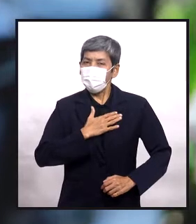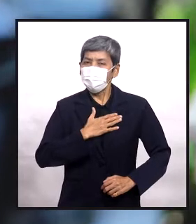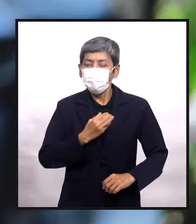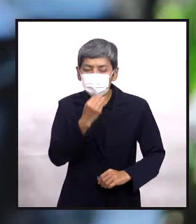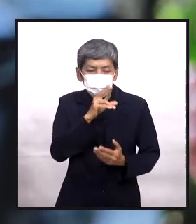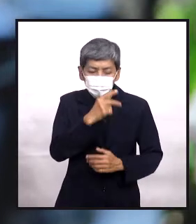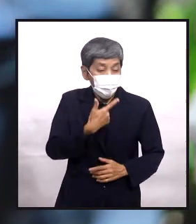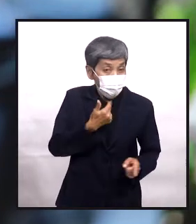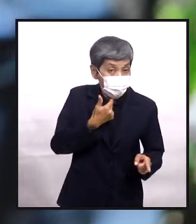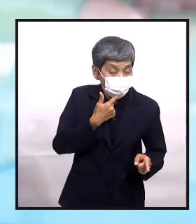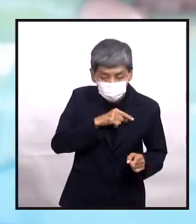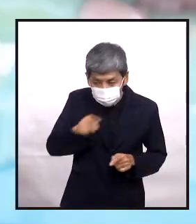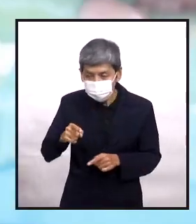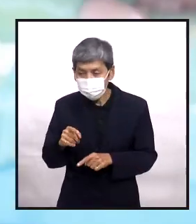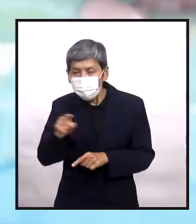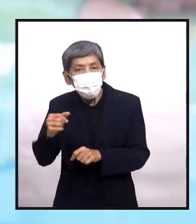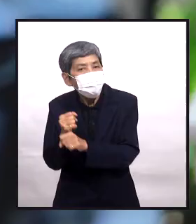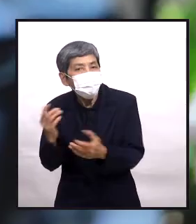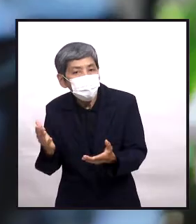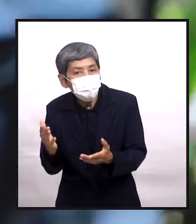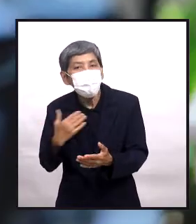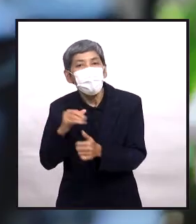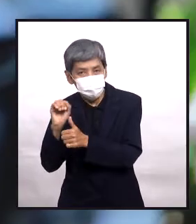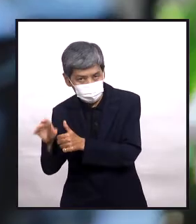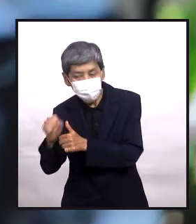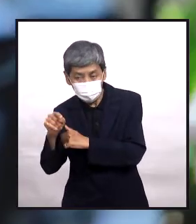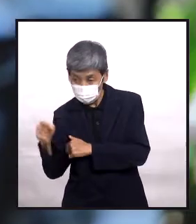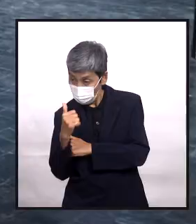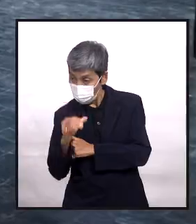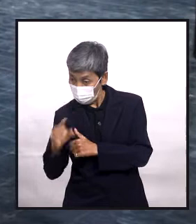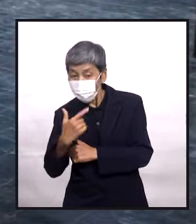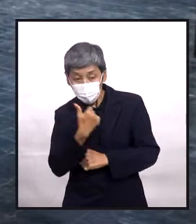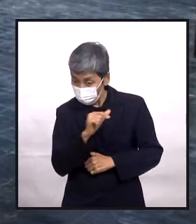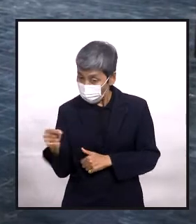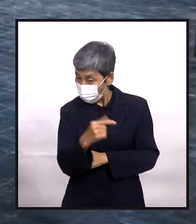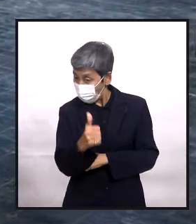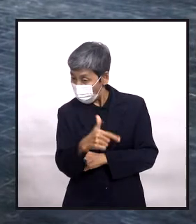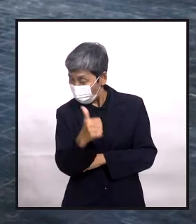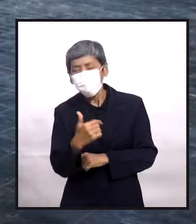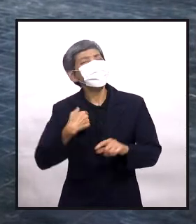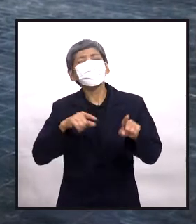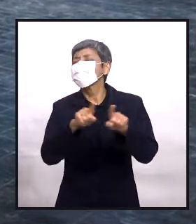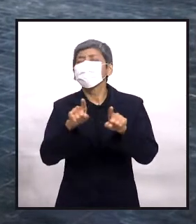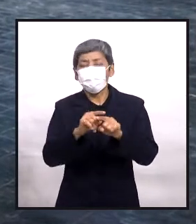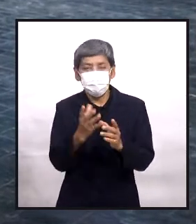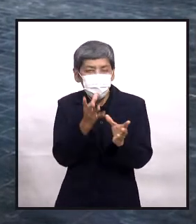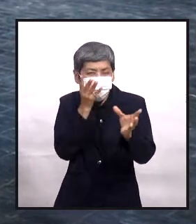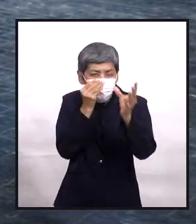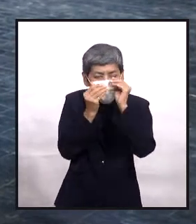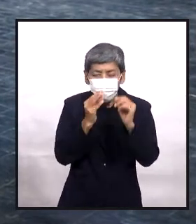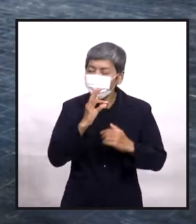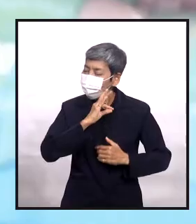ไปกินข้าวหน้าเป็ดร้านหนึ่งอร่อยเนี่ยพอกลับไปถึงออฟฟิศทำอะไร แนะนำบอกคนอื่นเลย เหมือนกันนั่นนะเราเนี่ยพอเรา